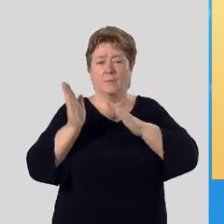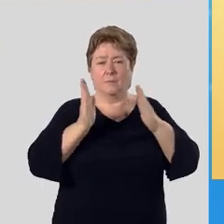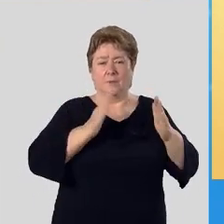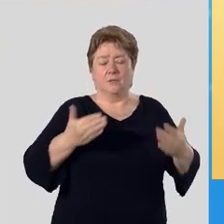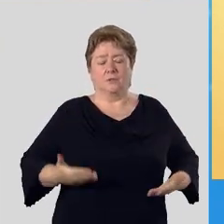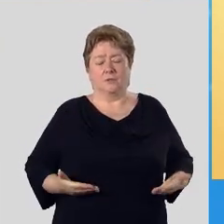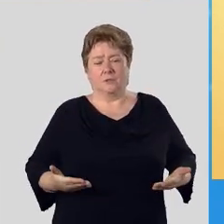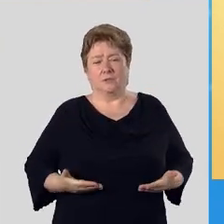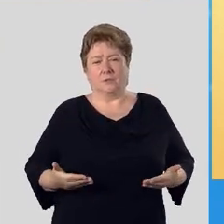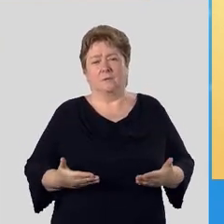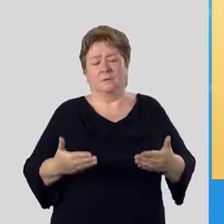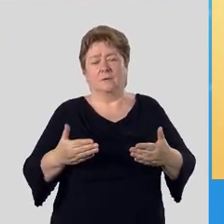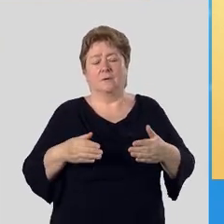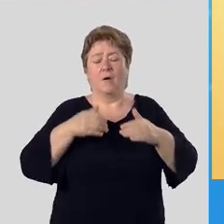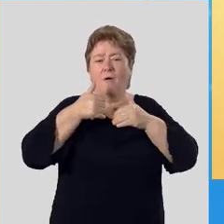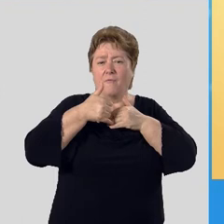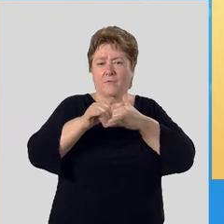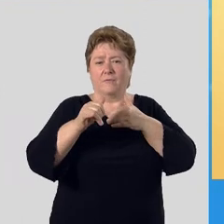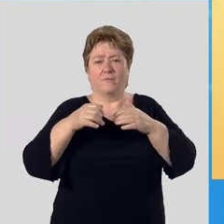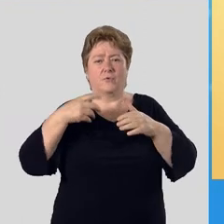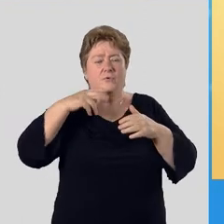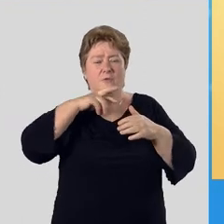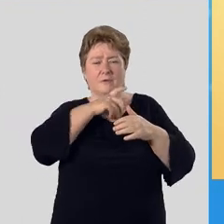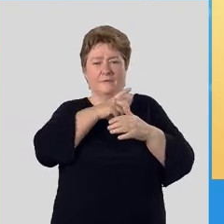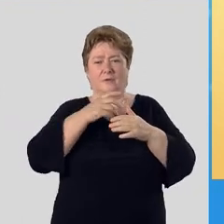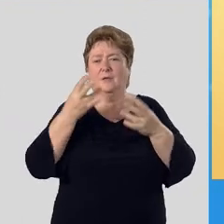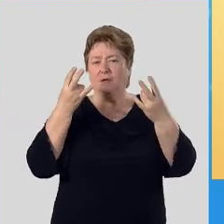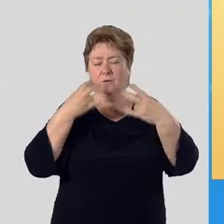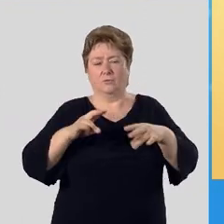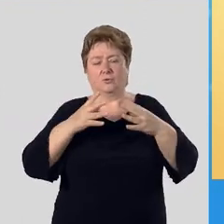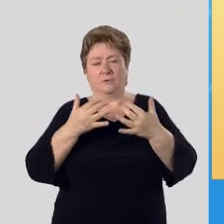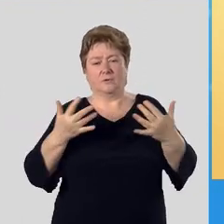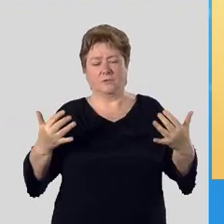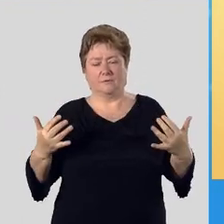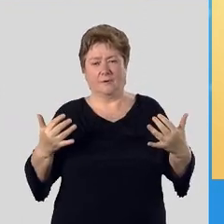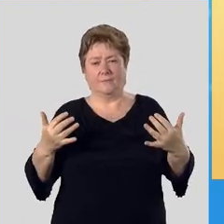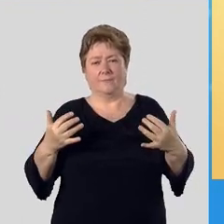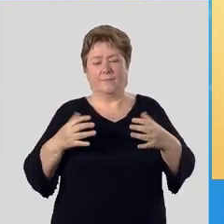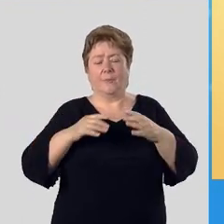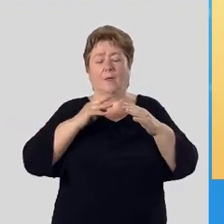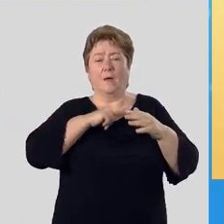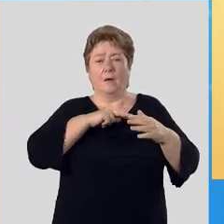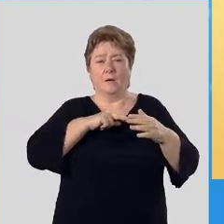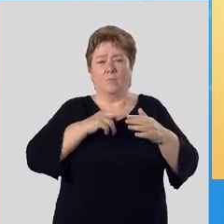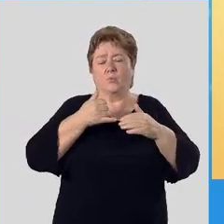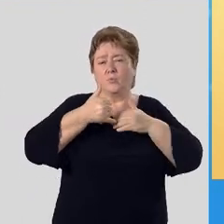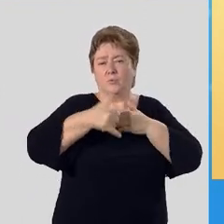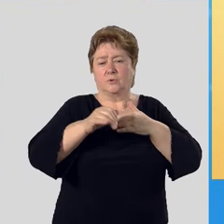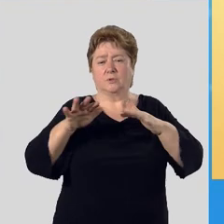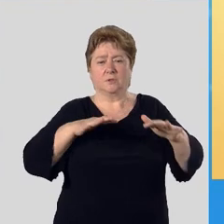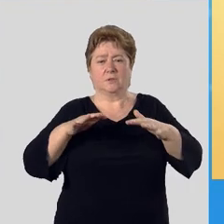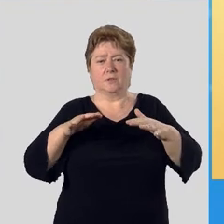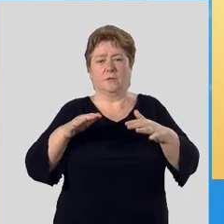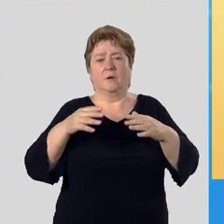процессе жизнедеятельности выводит вредные и ненужные вещества. Функцию удаления